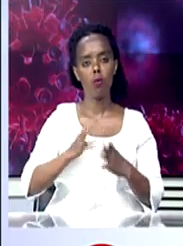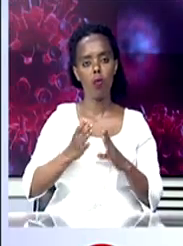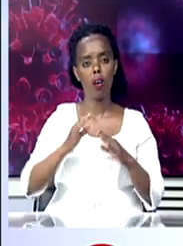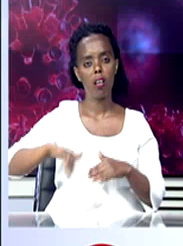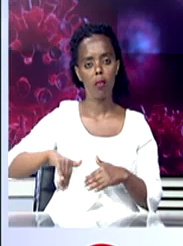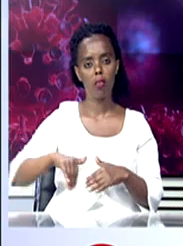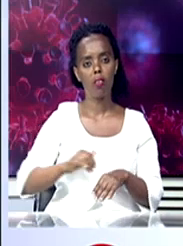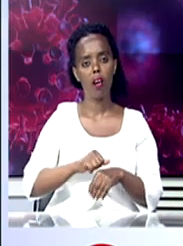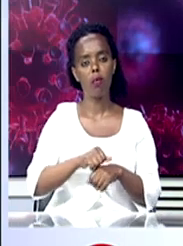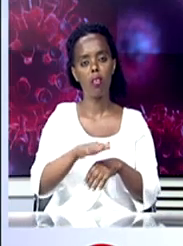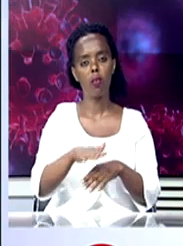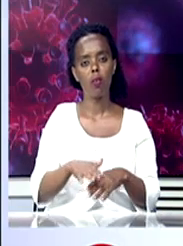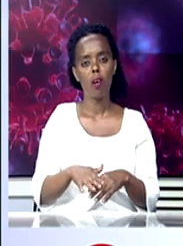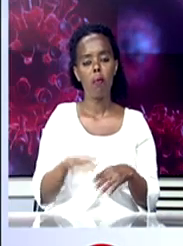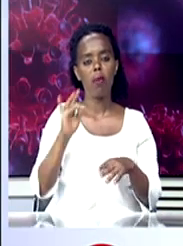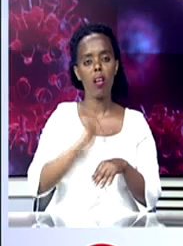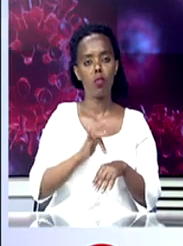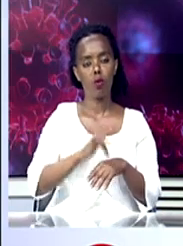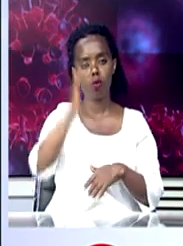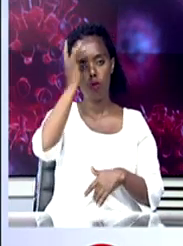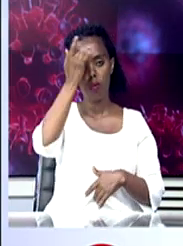qabanis dhaamaniiru. Mallattoo dhukkuba kanaatiin